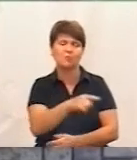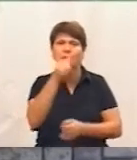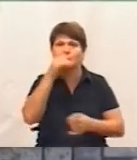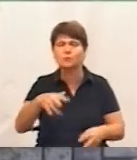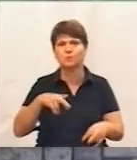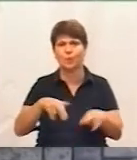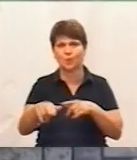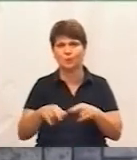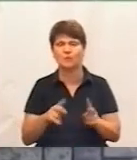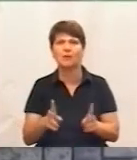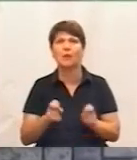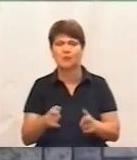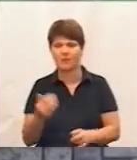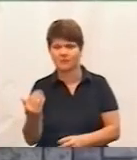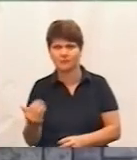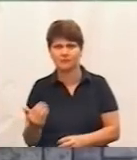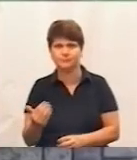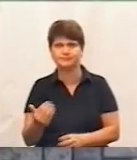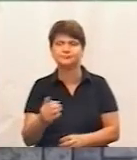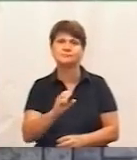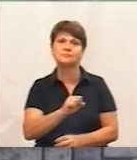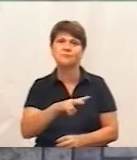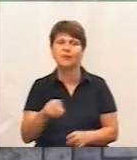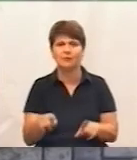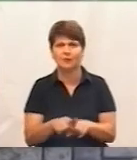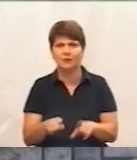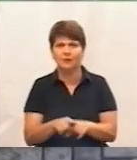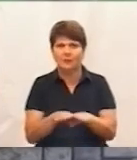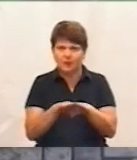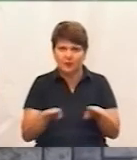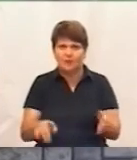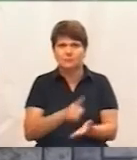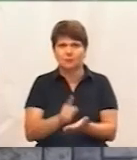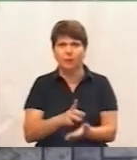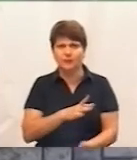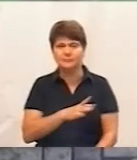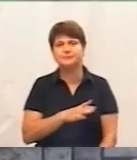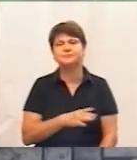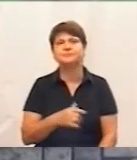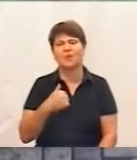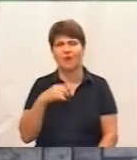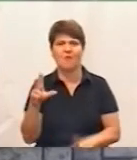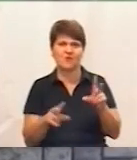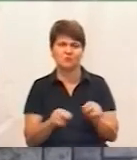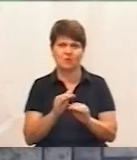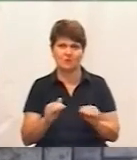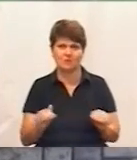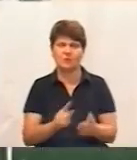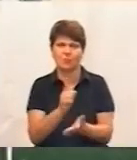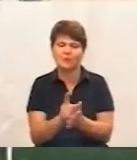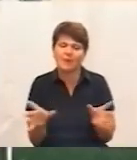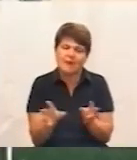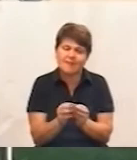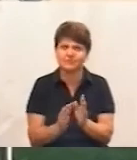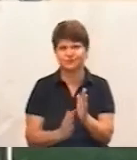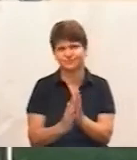може ходити так, як ходиш ти. Ну, от, ну, але ми всі рівні і повинно так бути, напевно. Ну, я вважаю, що діти повинні рости разом.